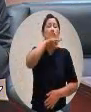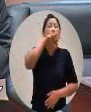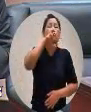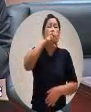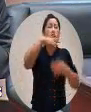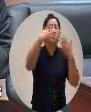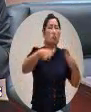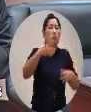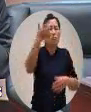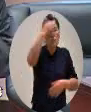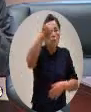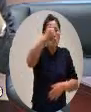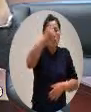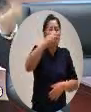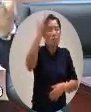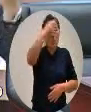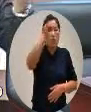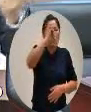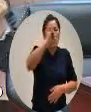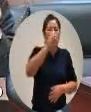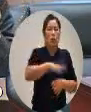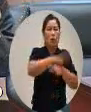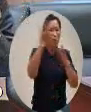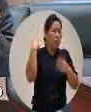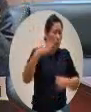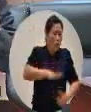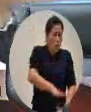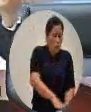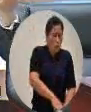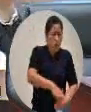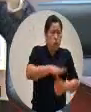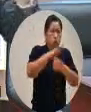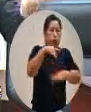學生他們自小孩就是住在家